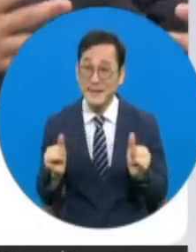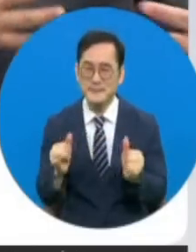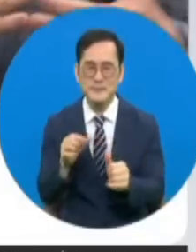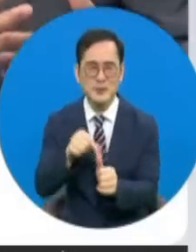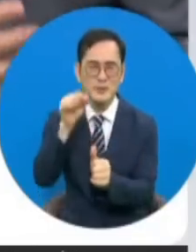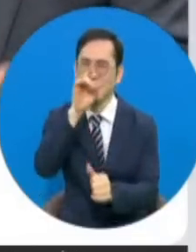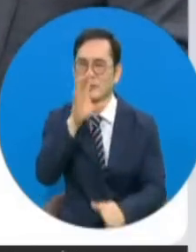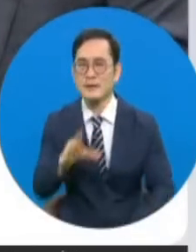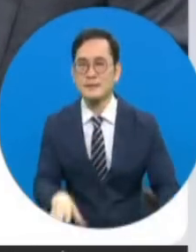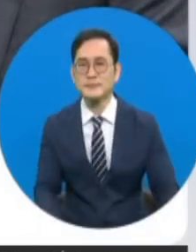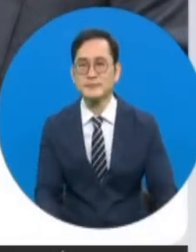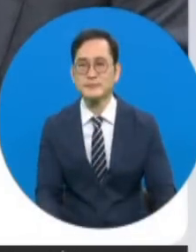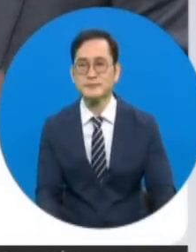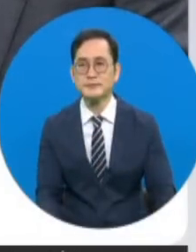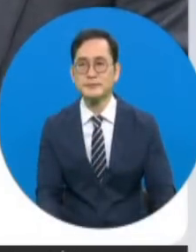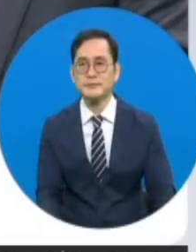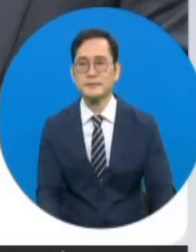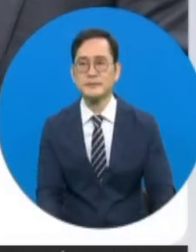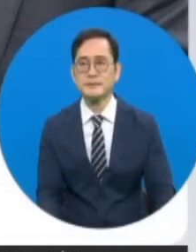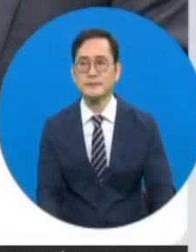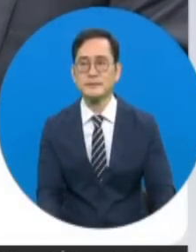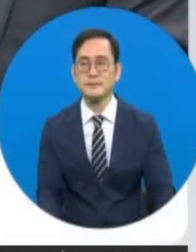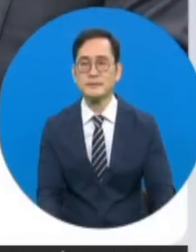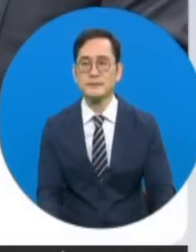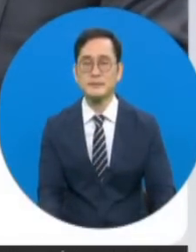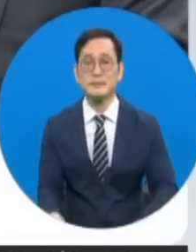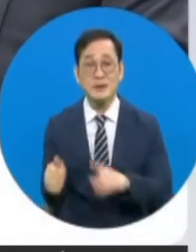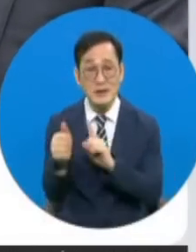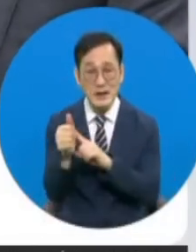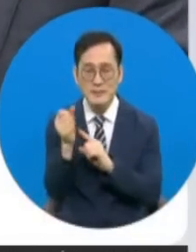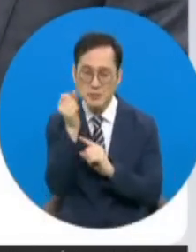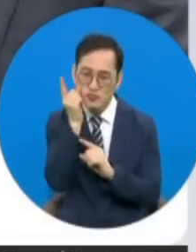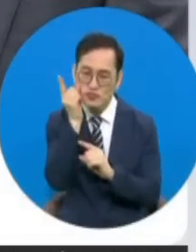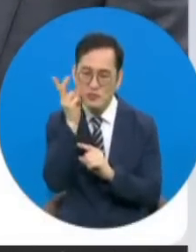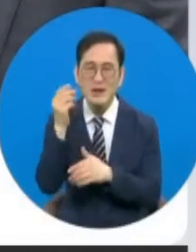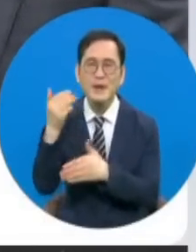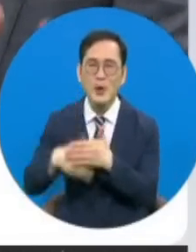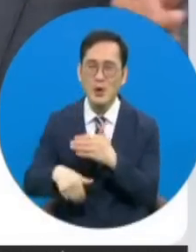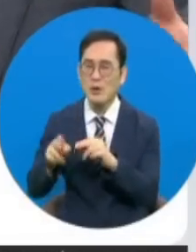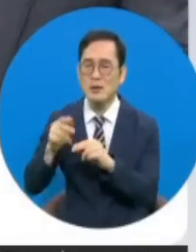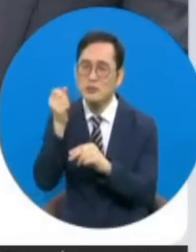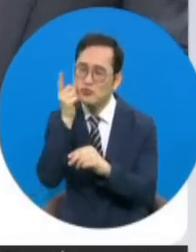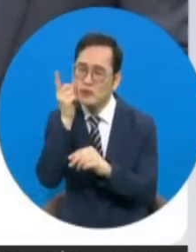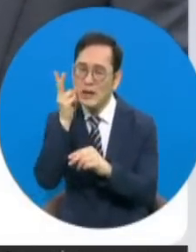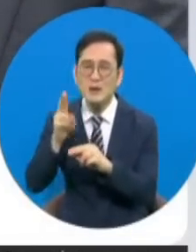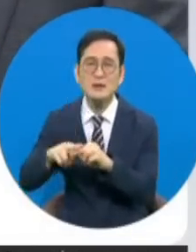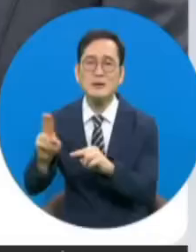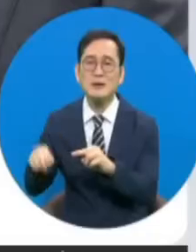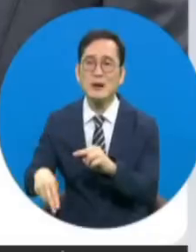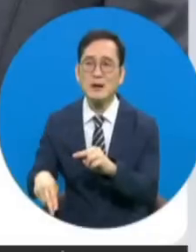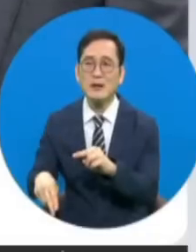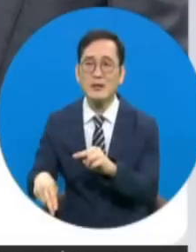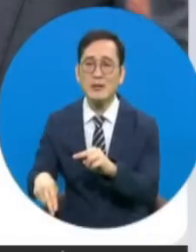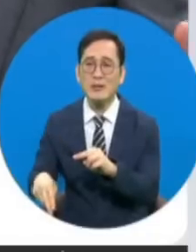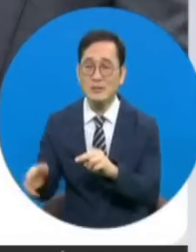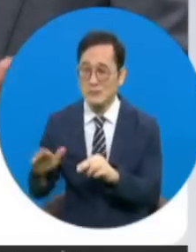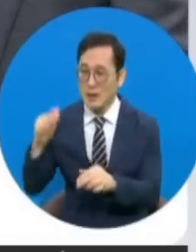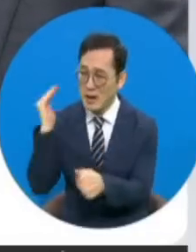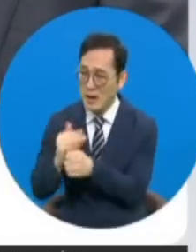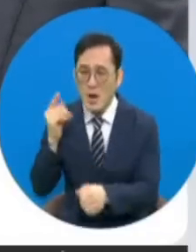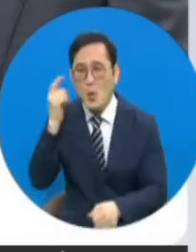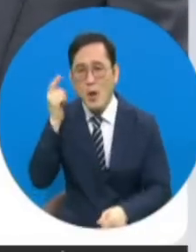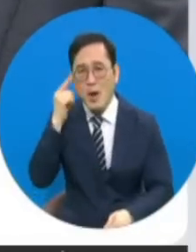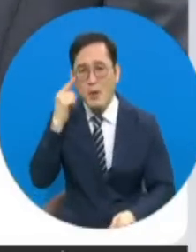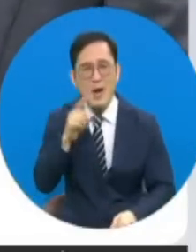유죄 무죄 이걸 다투기 전에 이제 두 달밖에 남지 않았는데 방통위원장을 그렇게 서둘러서 하느냐 또 하나는 또 오늘 우리가